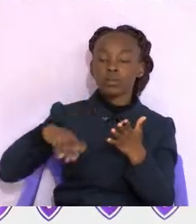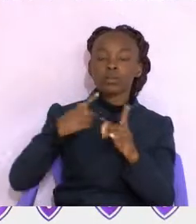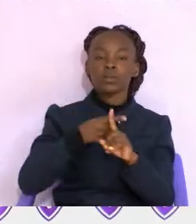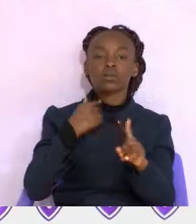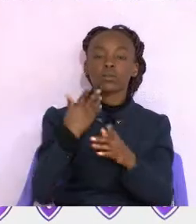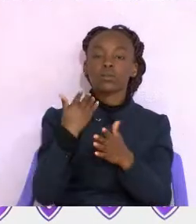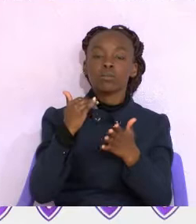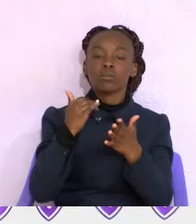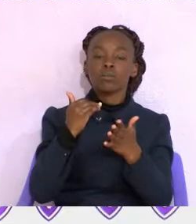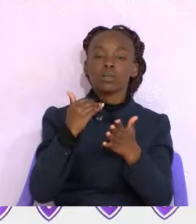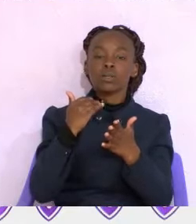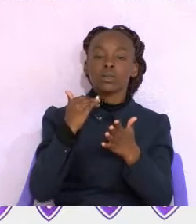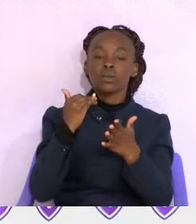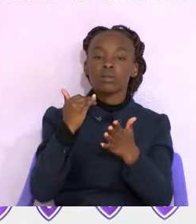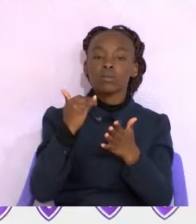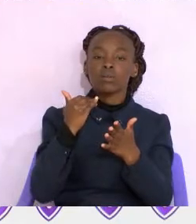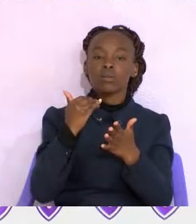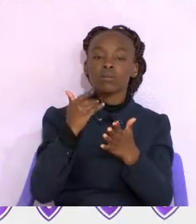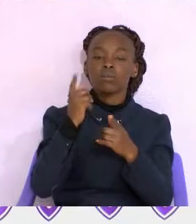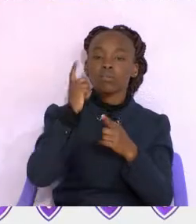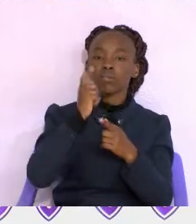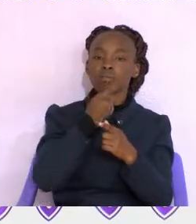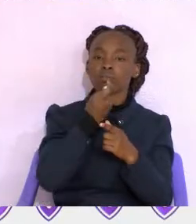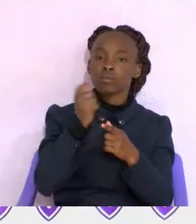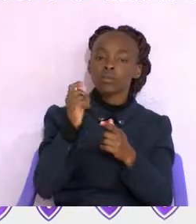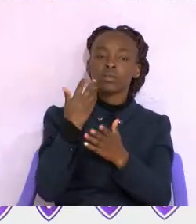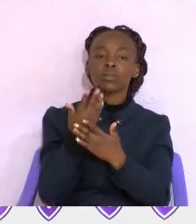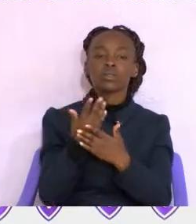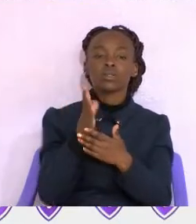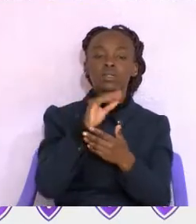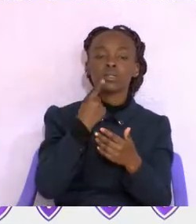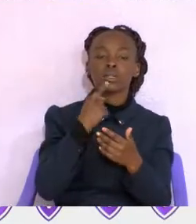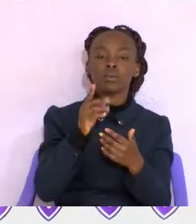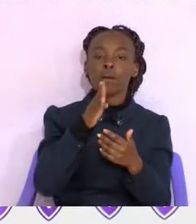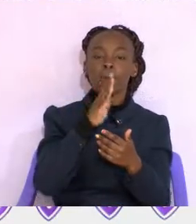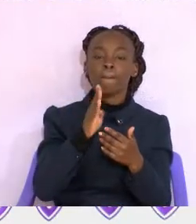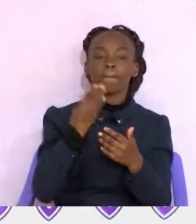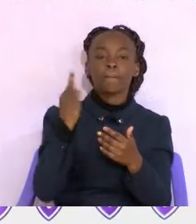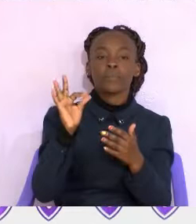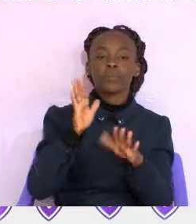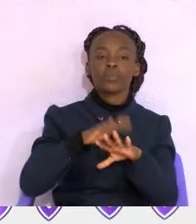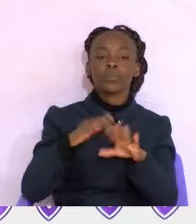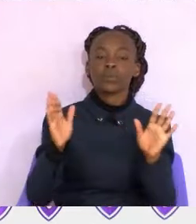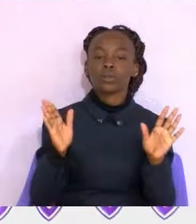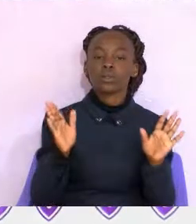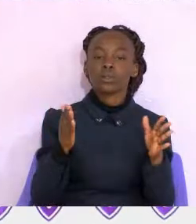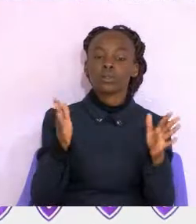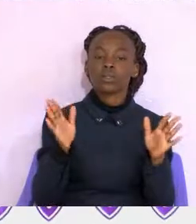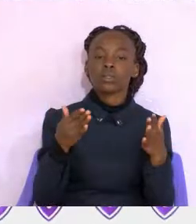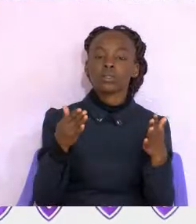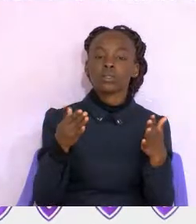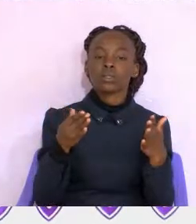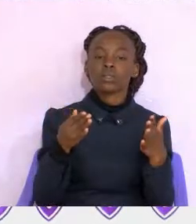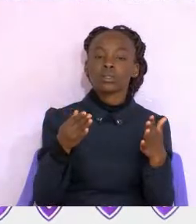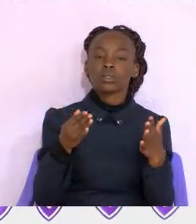sasa ilikuwa ni macho inamtegemea Mungu. Kwa hiyo hapa anasema, be of good courage. Nikawa naanza kuangalia mwenye haki ni